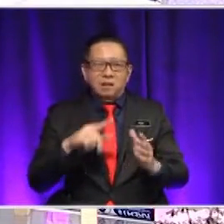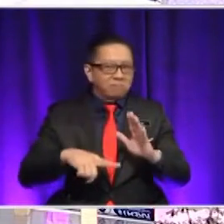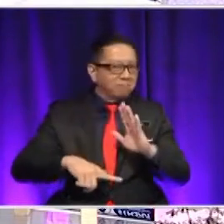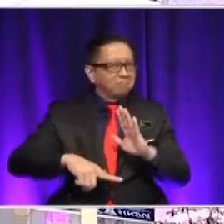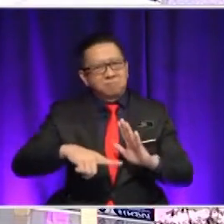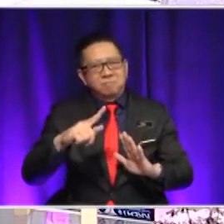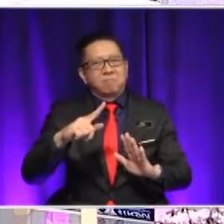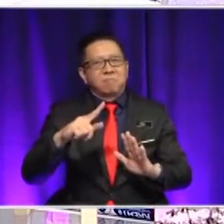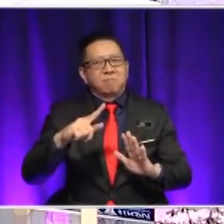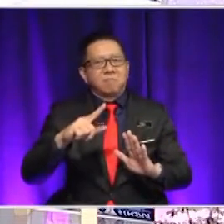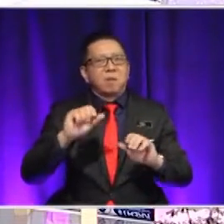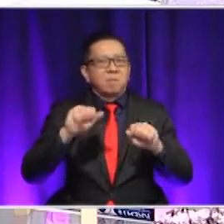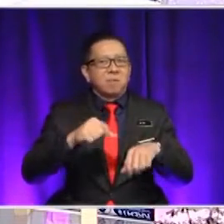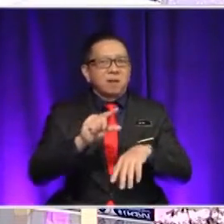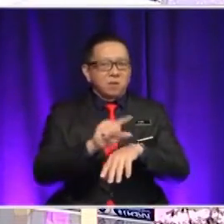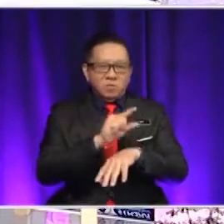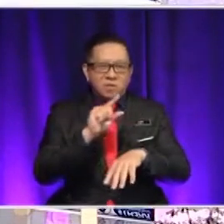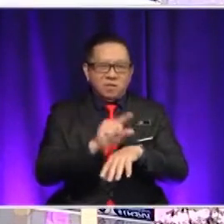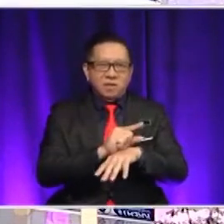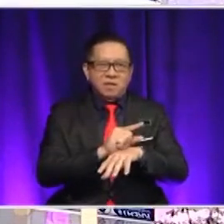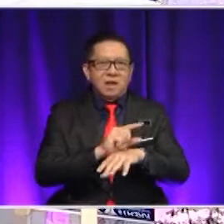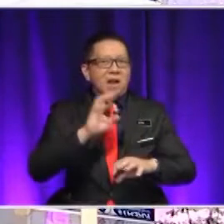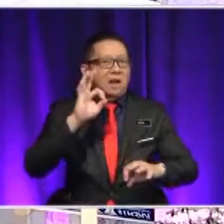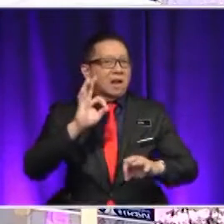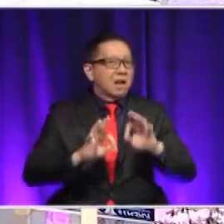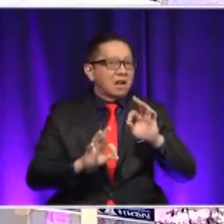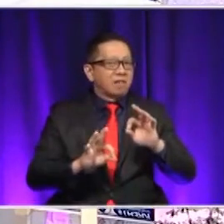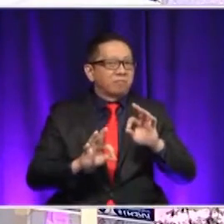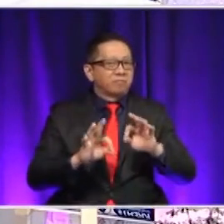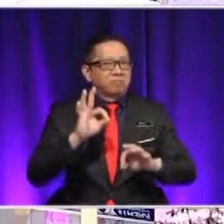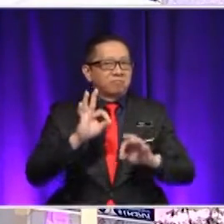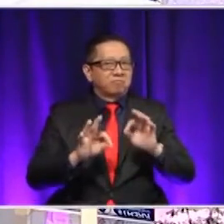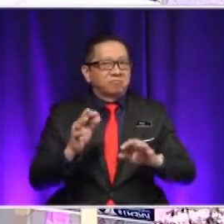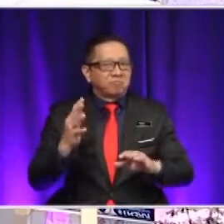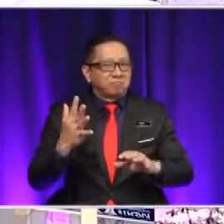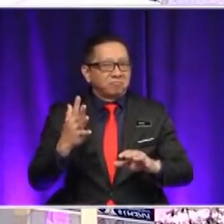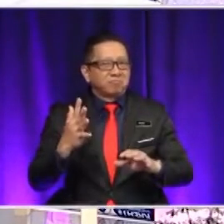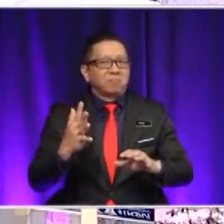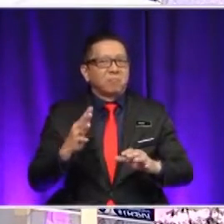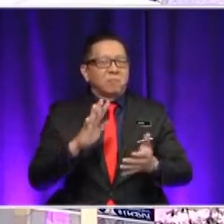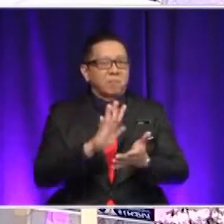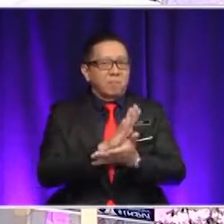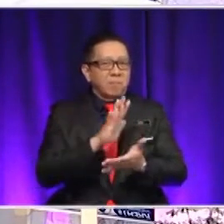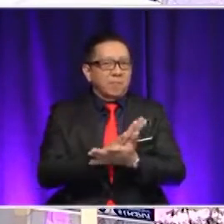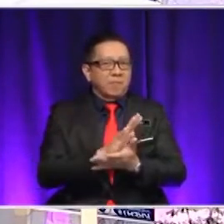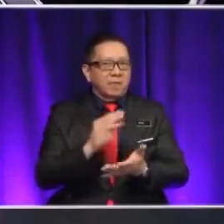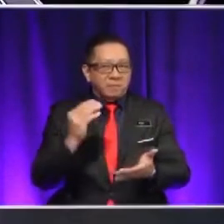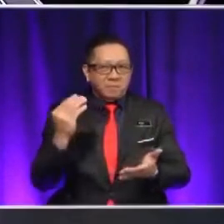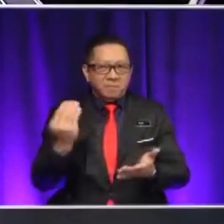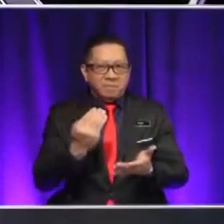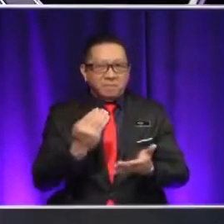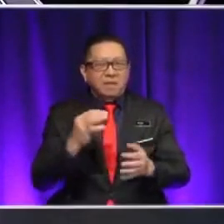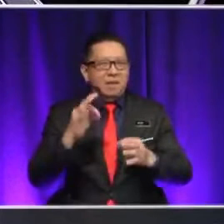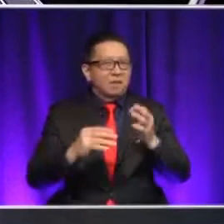menyerang warna akeh muleh boneka guru letaknya boleh guna kertas lukisan oke kalau tengok karya dekat depan nih mabusa